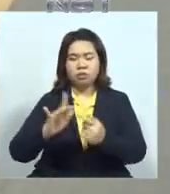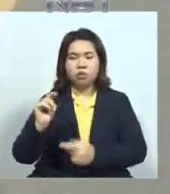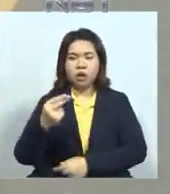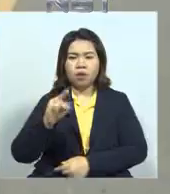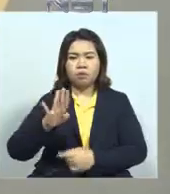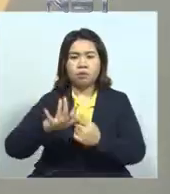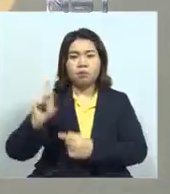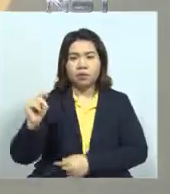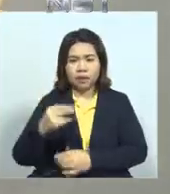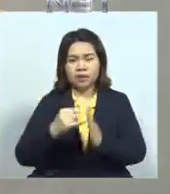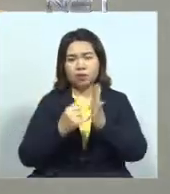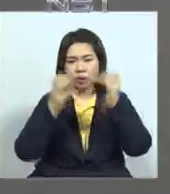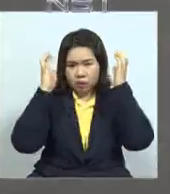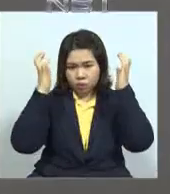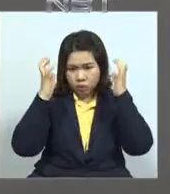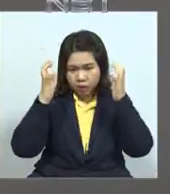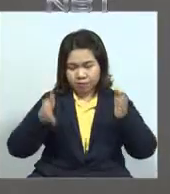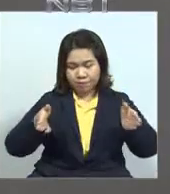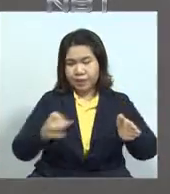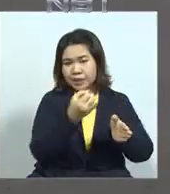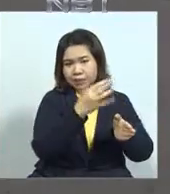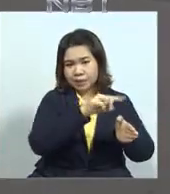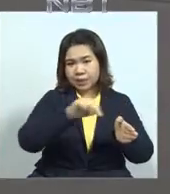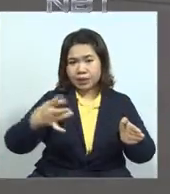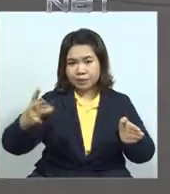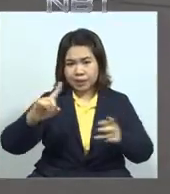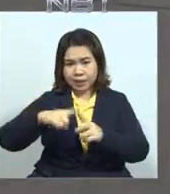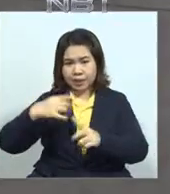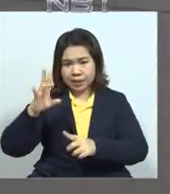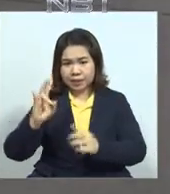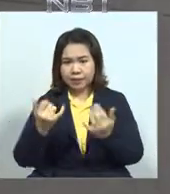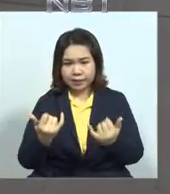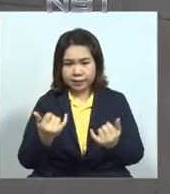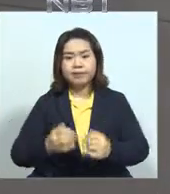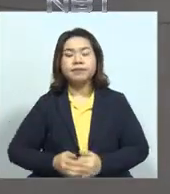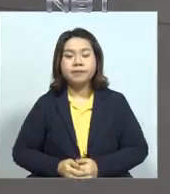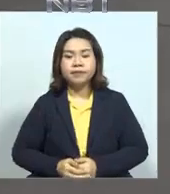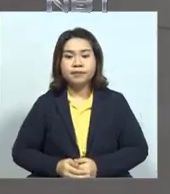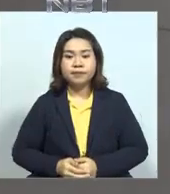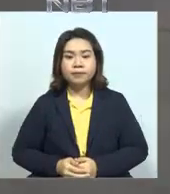งานก็จะจัดขึ้นระหว่างวันที่14ถึง17กรกฎาคมนี้ด้วยค่ะ